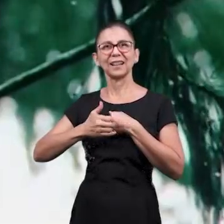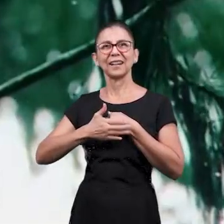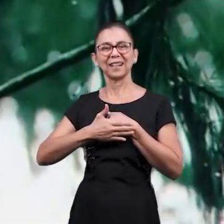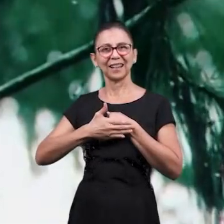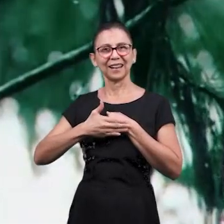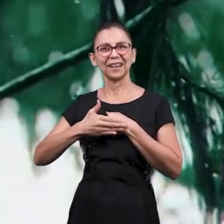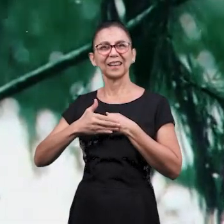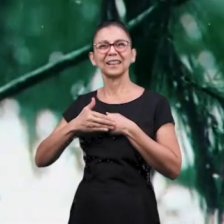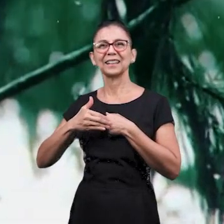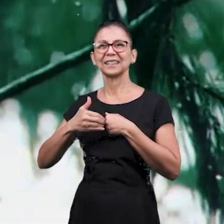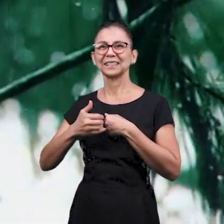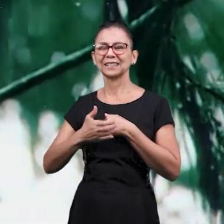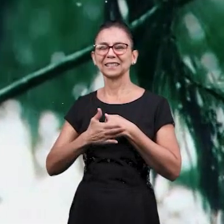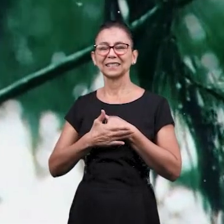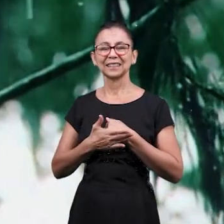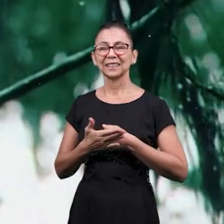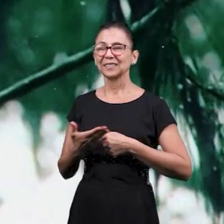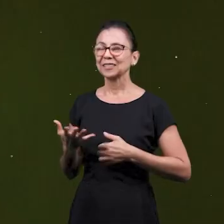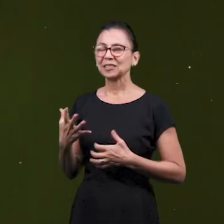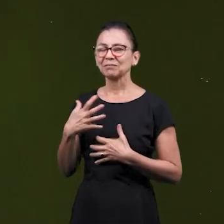И дарует ему мир.